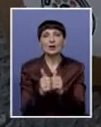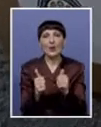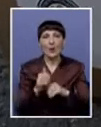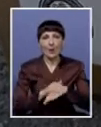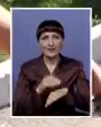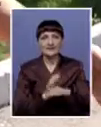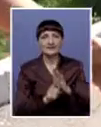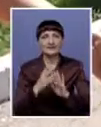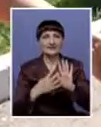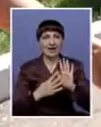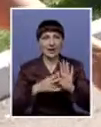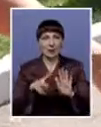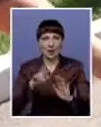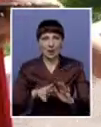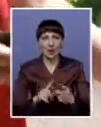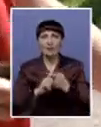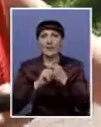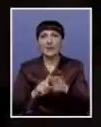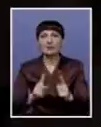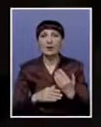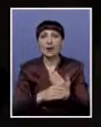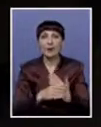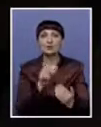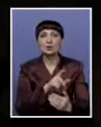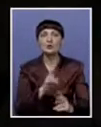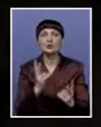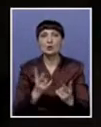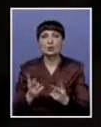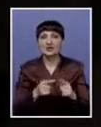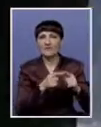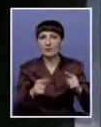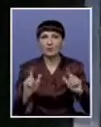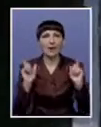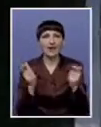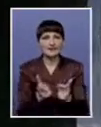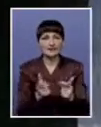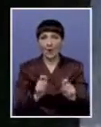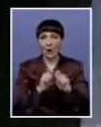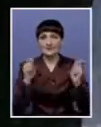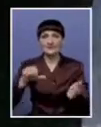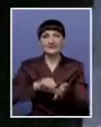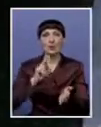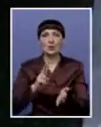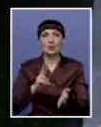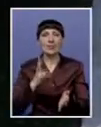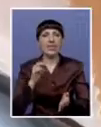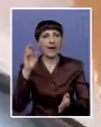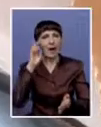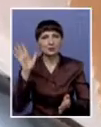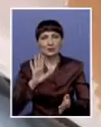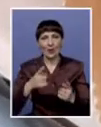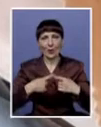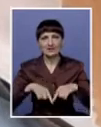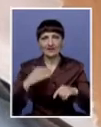стартовала 9 июля. Она направлена на то, чтобы помочь нуждающимся в период карантина. Организаторами выступили некоммерческие организации